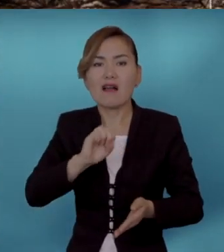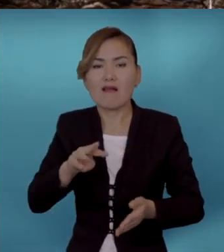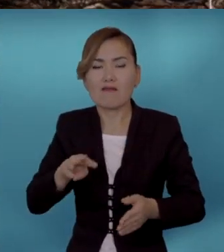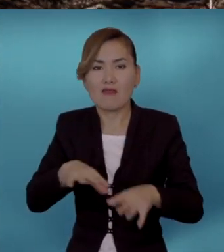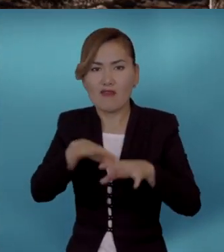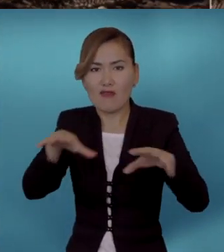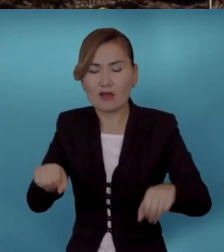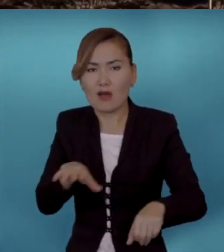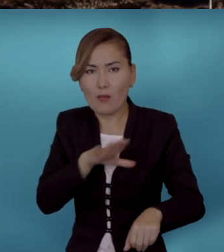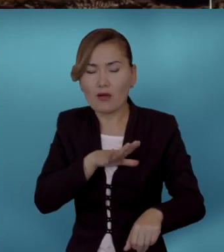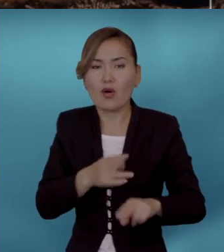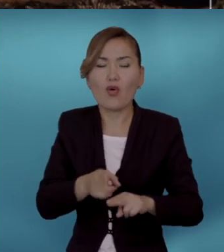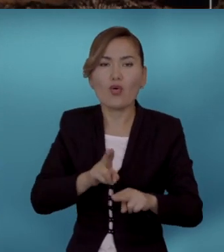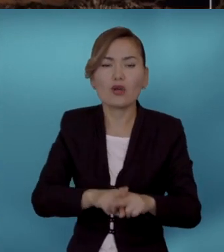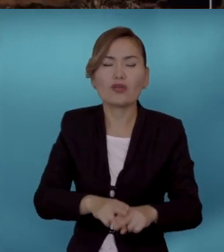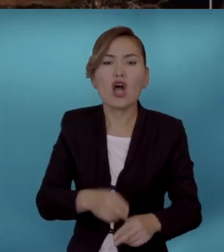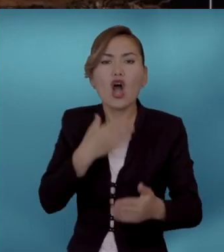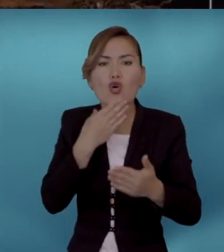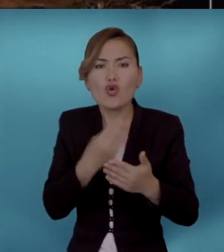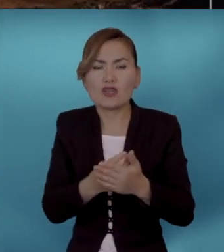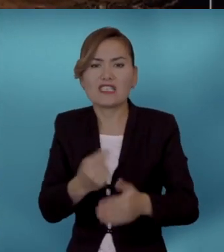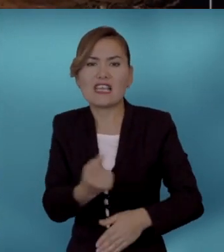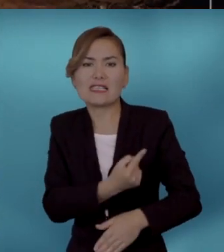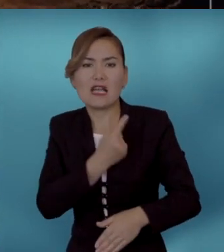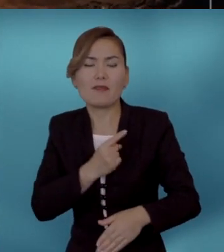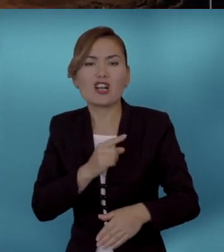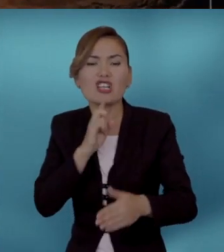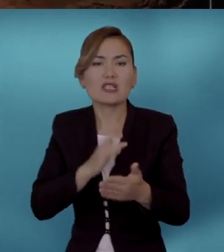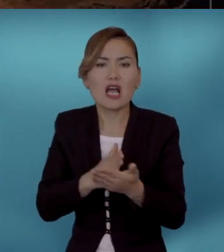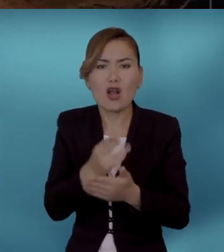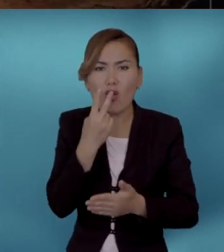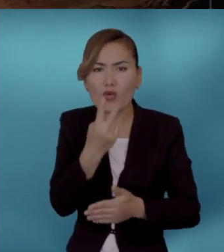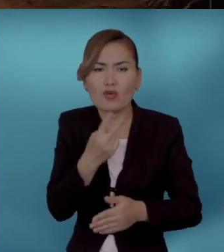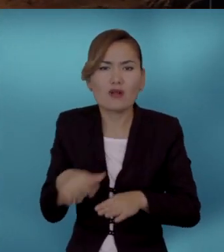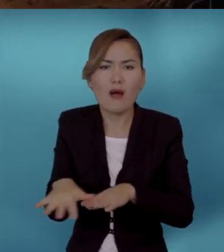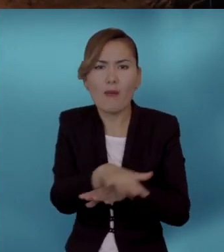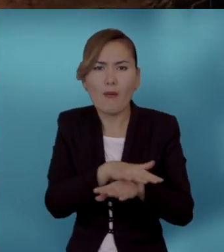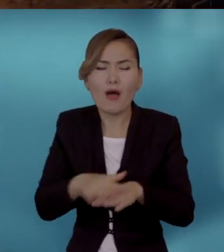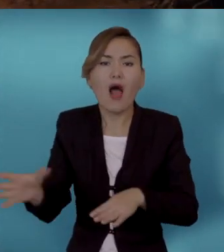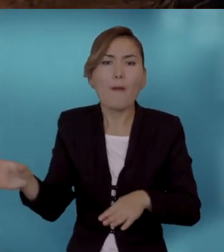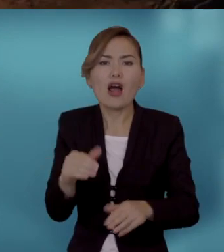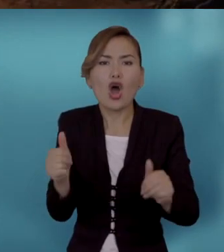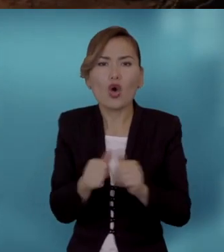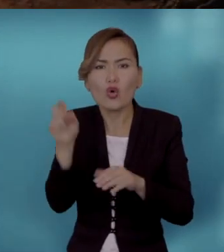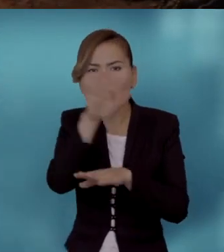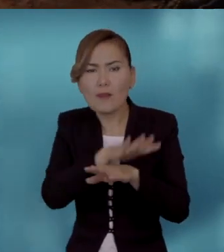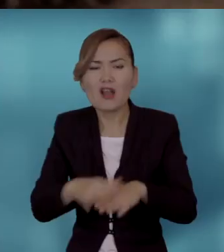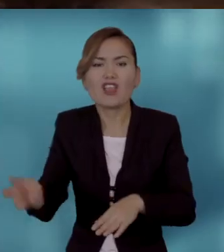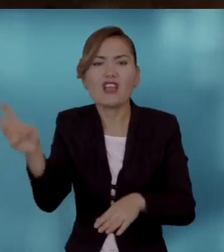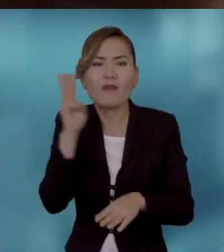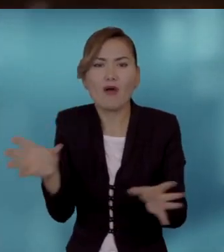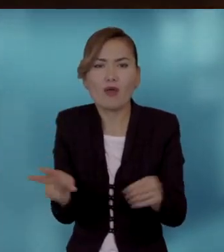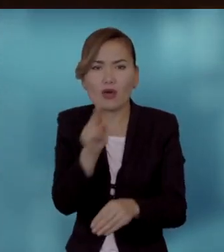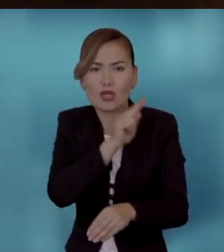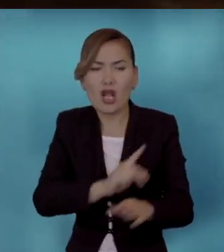дейін жетті. Ол билік жүргізген тұста Қазақ хандығының халқы ең алғаш миллионға дейін жетті. Жер аумағы 3 есе